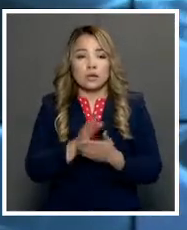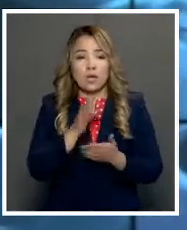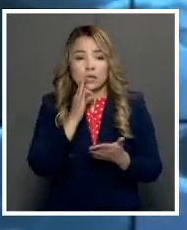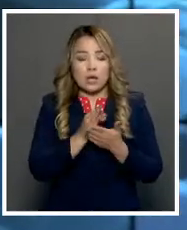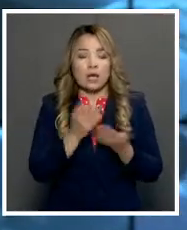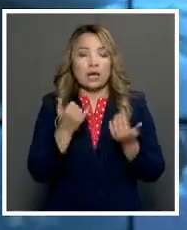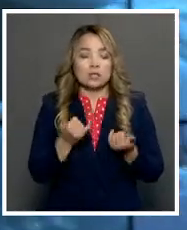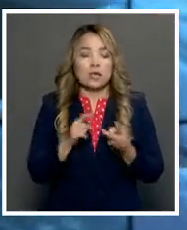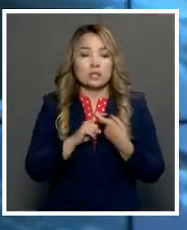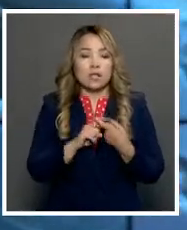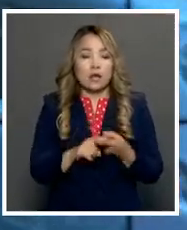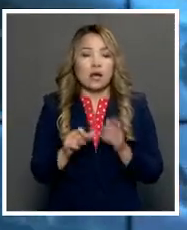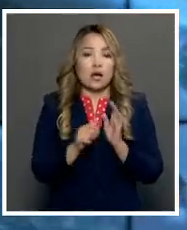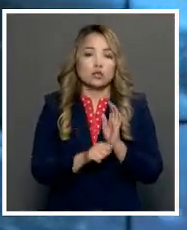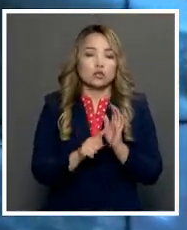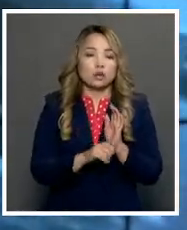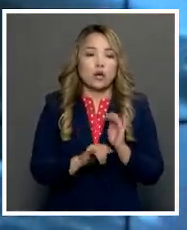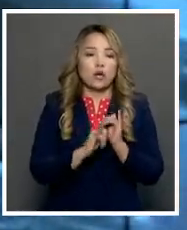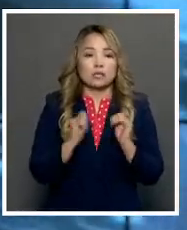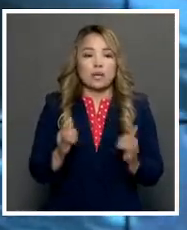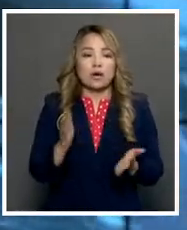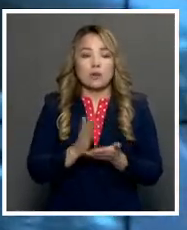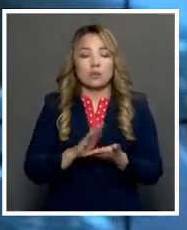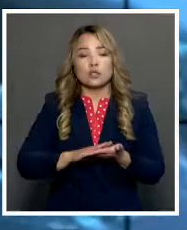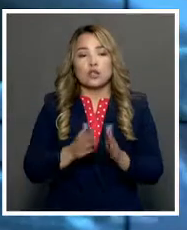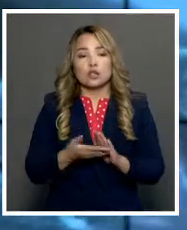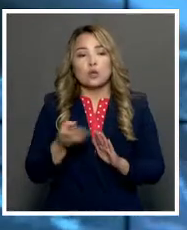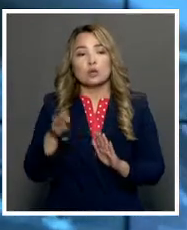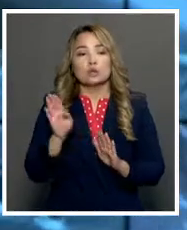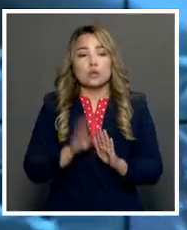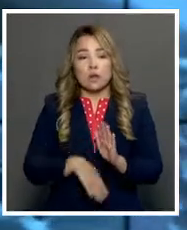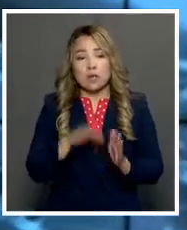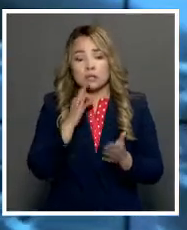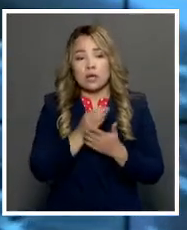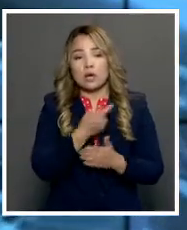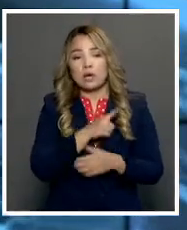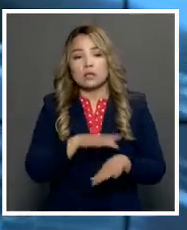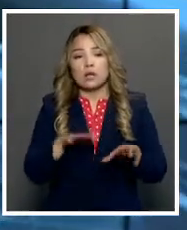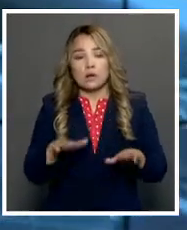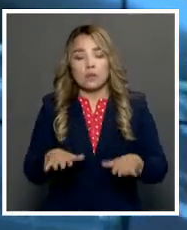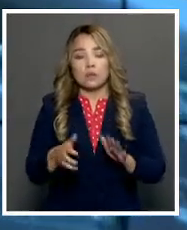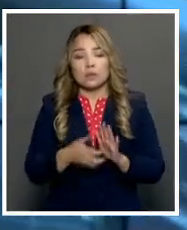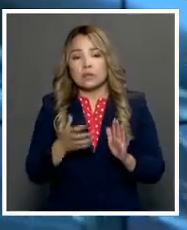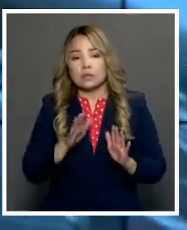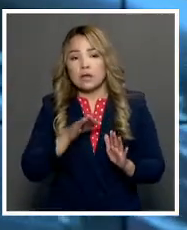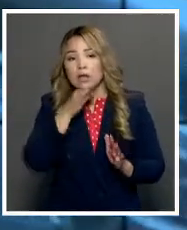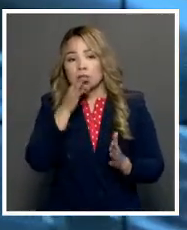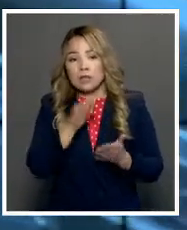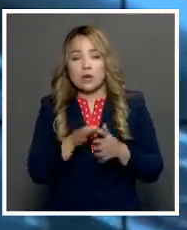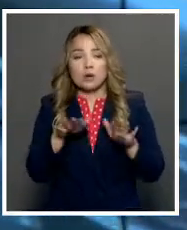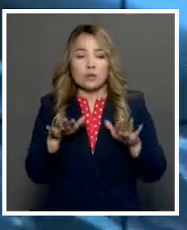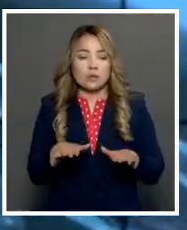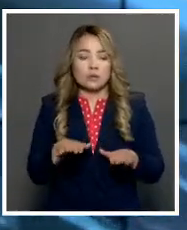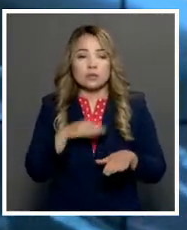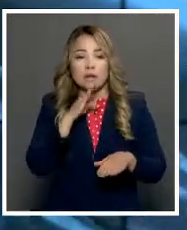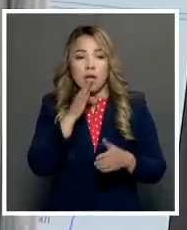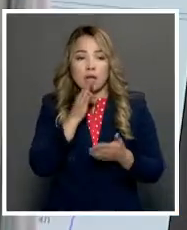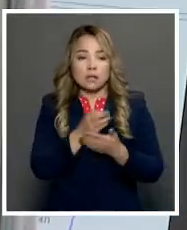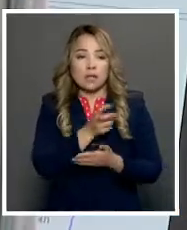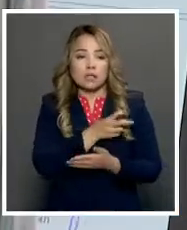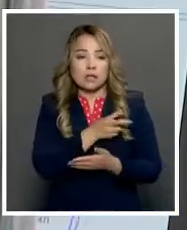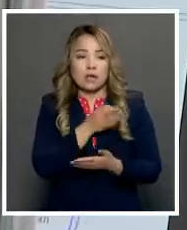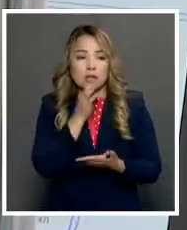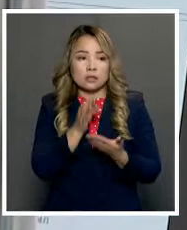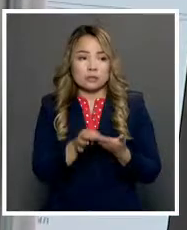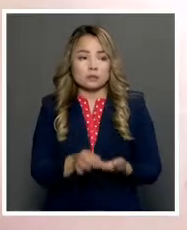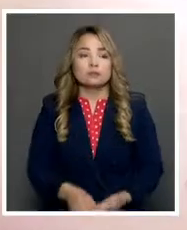вирус жұқтырғандардың саны 600-ден асып кетті. Жағдай бұдан әрі ушықса, ауруханада орын қалмайды деп алаңдаулы дәрігерлер.